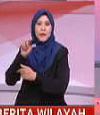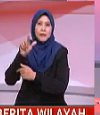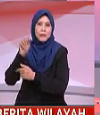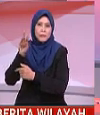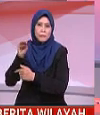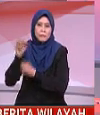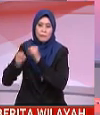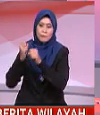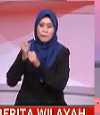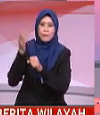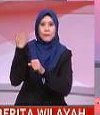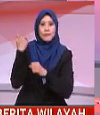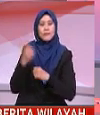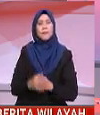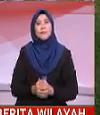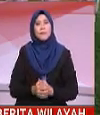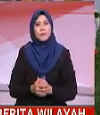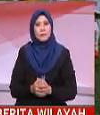lalu.